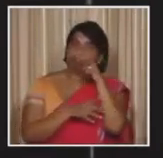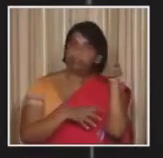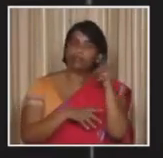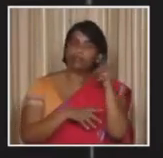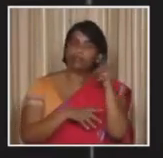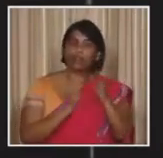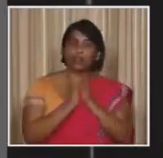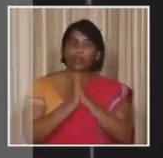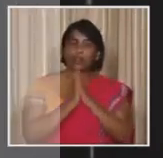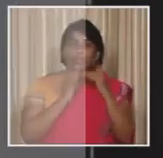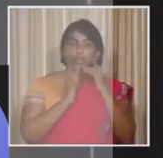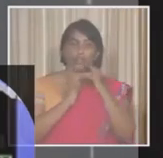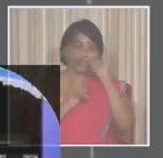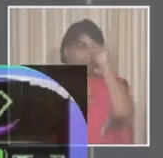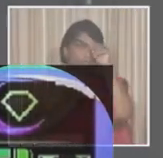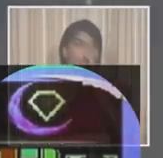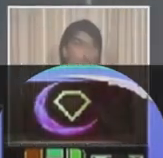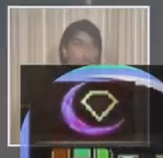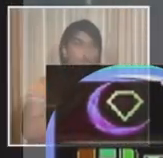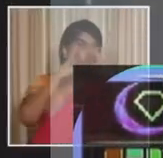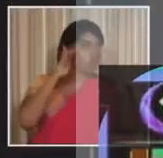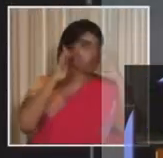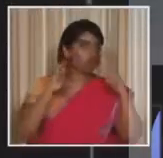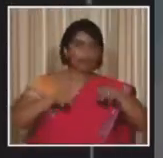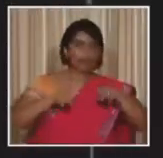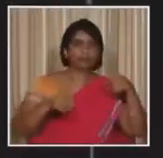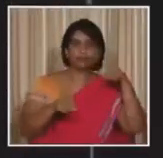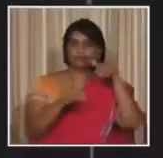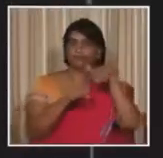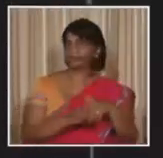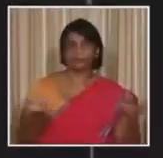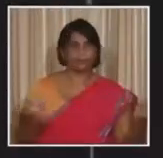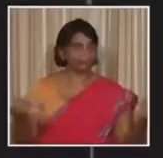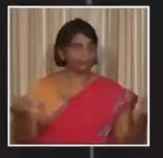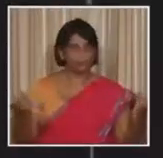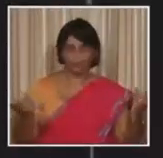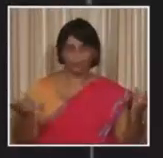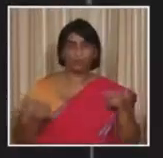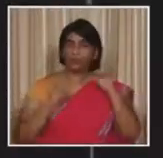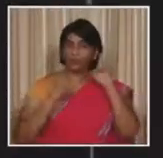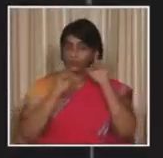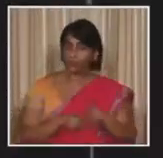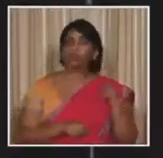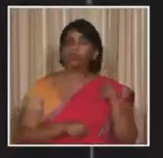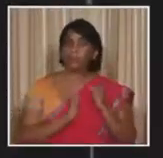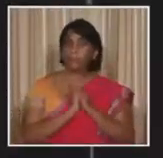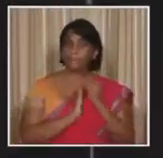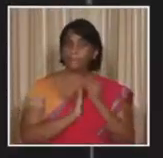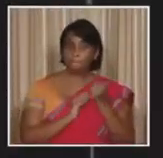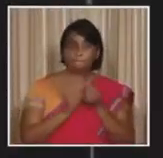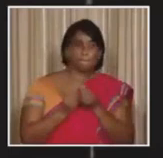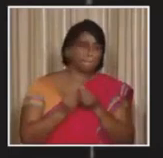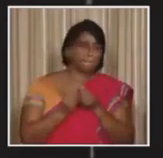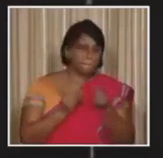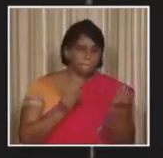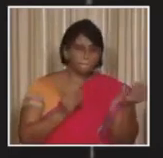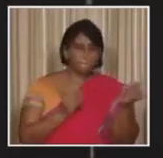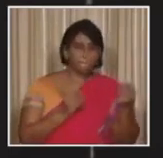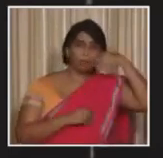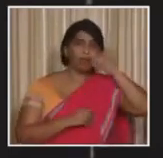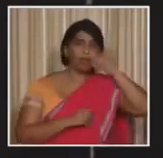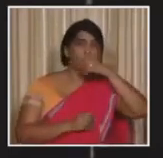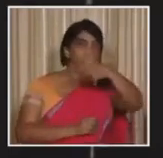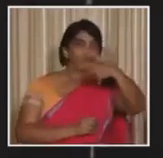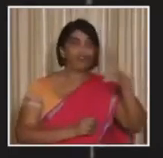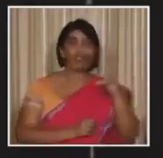மே லென்மல அக்ஷர் கீவாத்தி மெத்தன கிசிம சிவ கோவிலாக மெசம கிசிம அன்யாகமிக பிரதிமாவாக திபிலனே ஏவகி